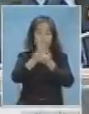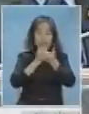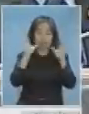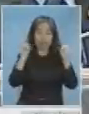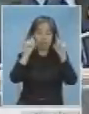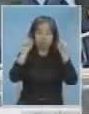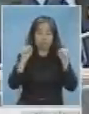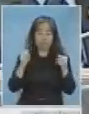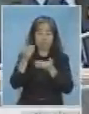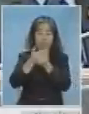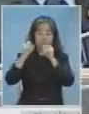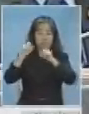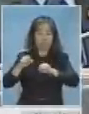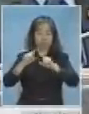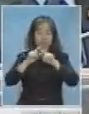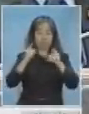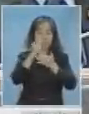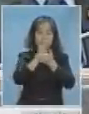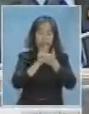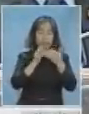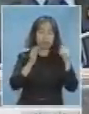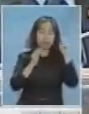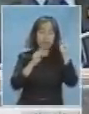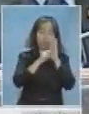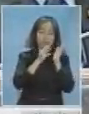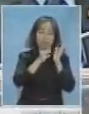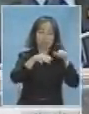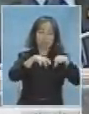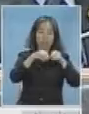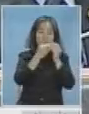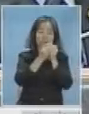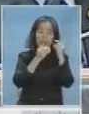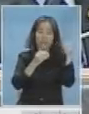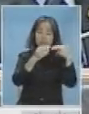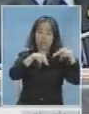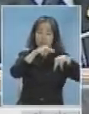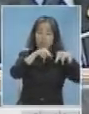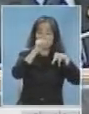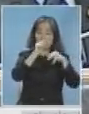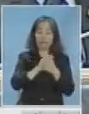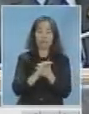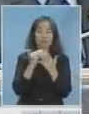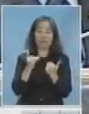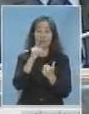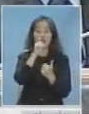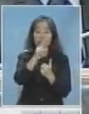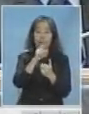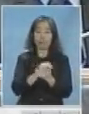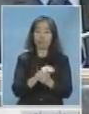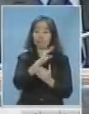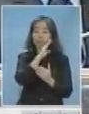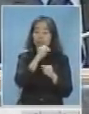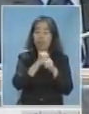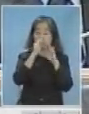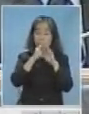ยสภาแห่งนี้อีกครึ่งหนึ่งพิจารณาโดยฝ่ายบริหารนะครับ พราะฉะนั้นคำถามก็คือว่าถ้าเป็นอย่